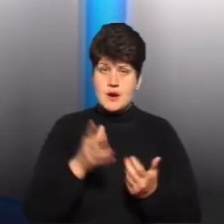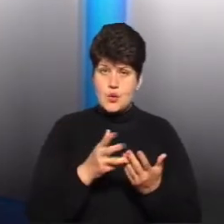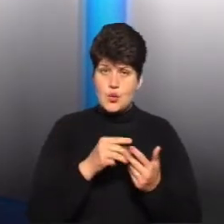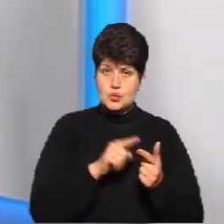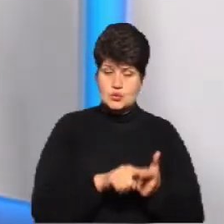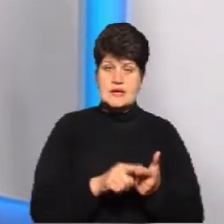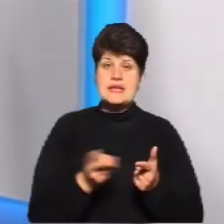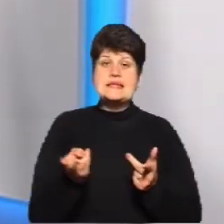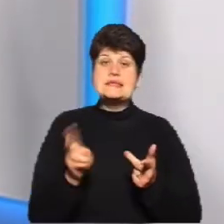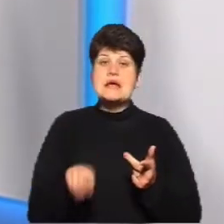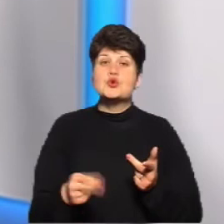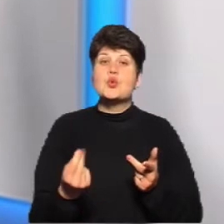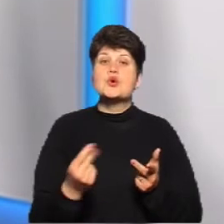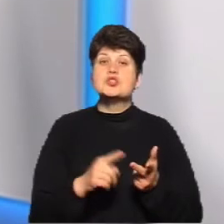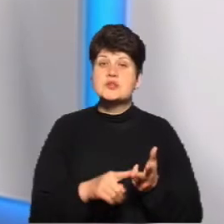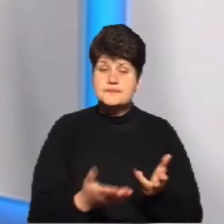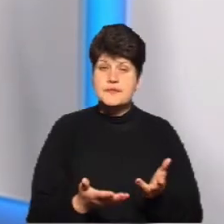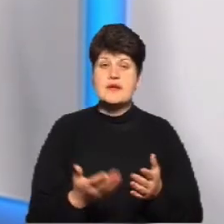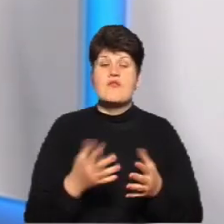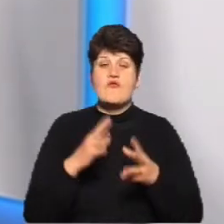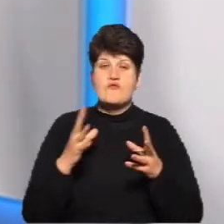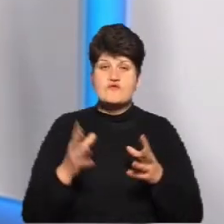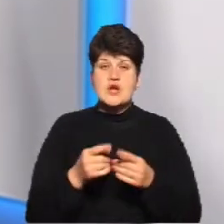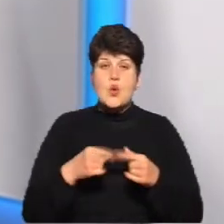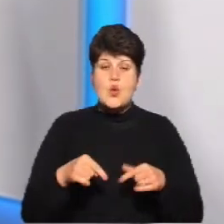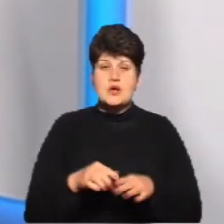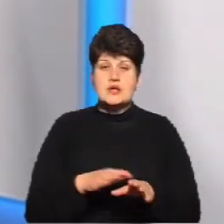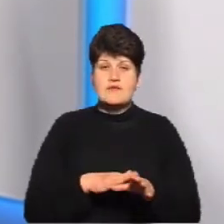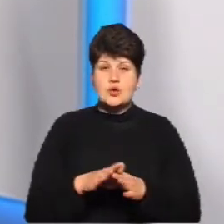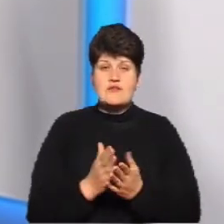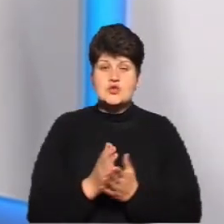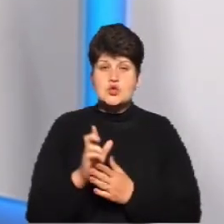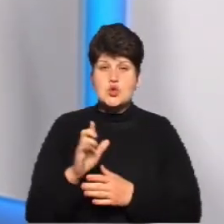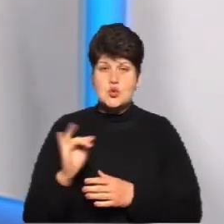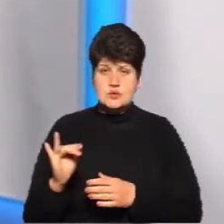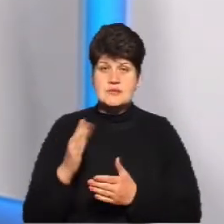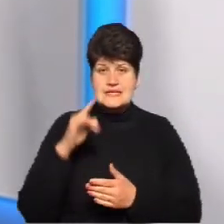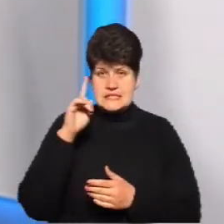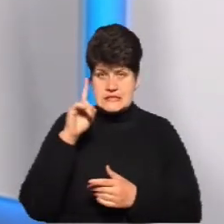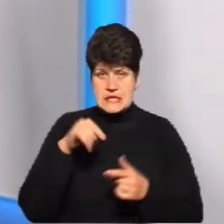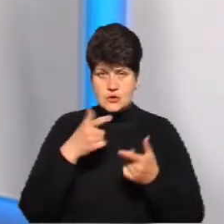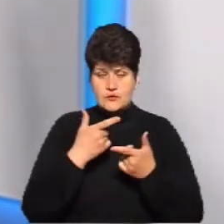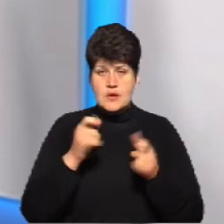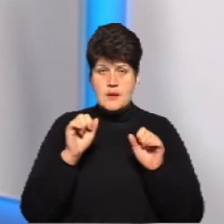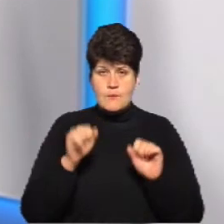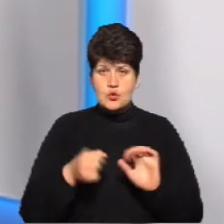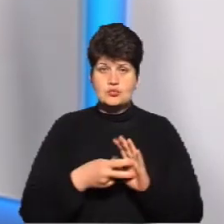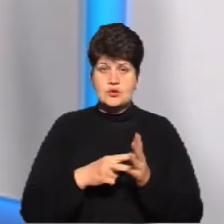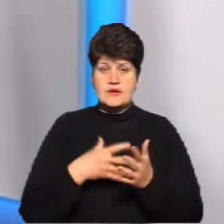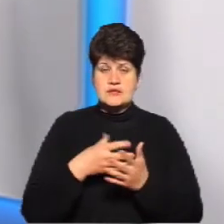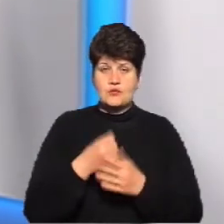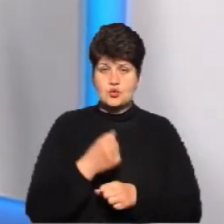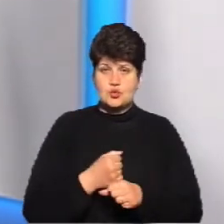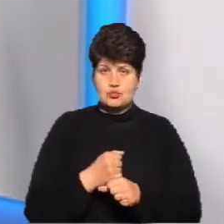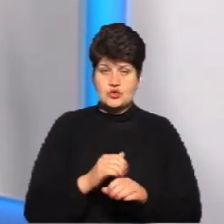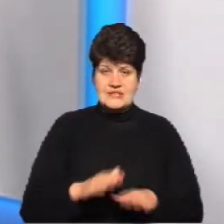коштів. Тобто вже органи виконавчої служби знають інформацію і можуть планувати свою роботу. Тобто,